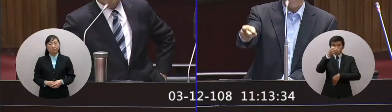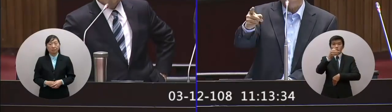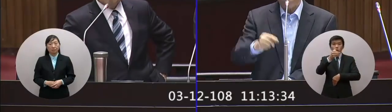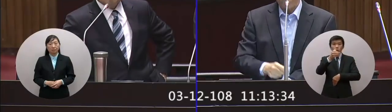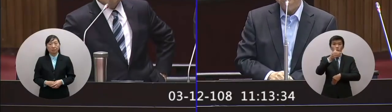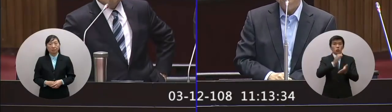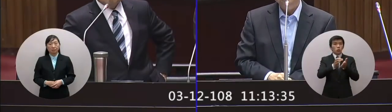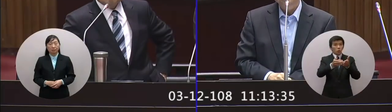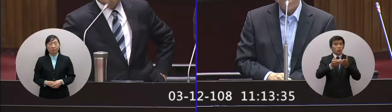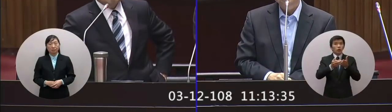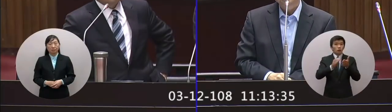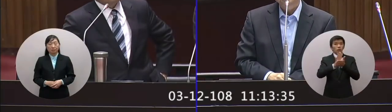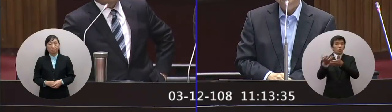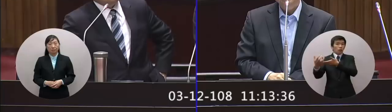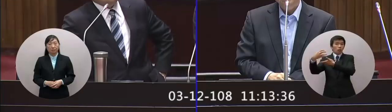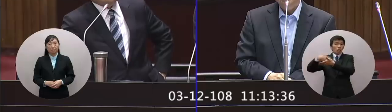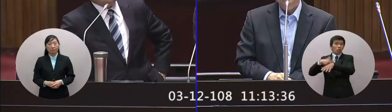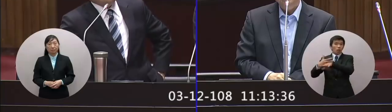算到科技预算上面去。